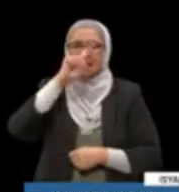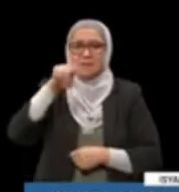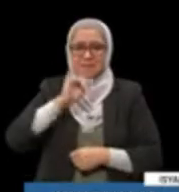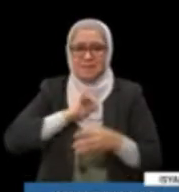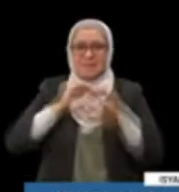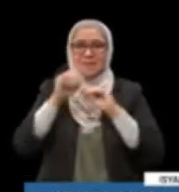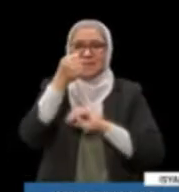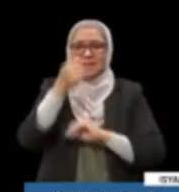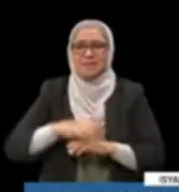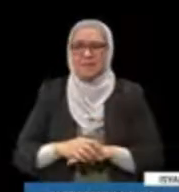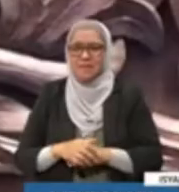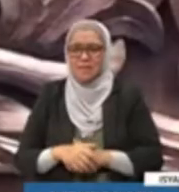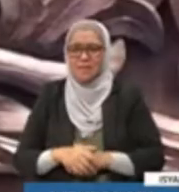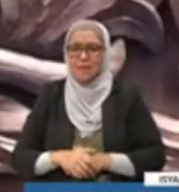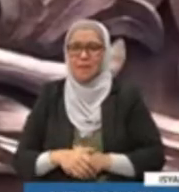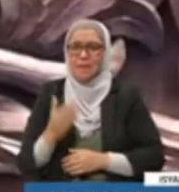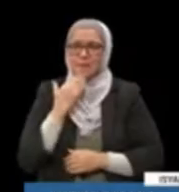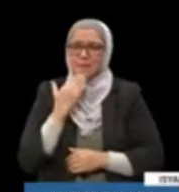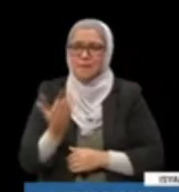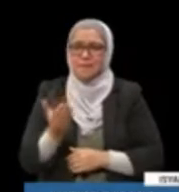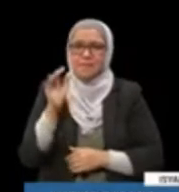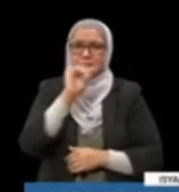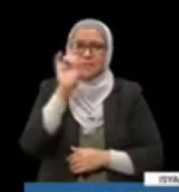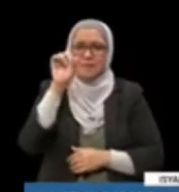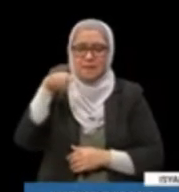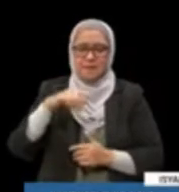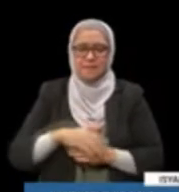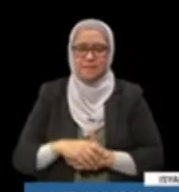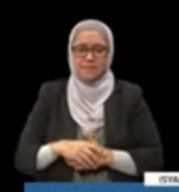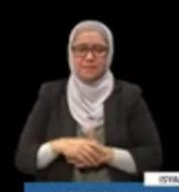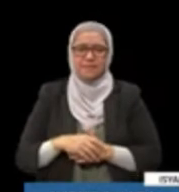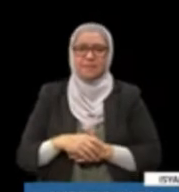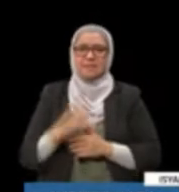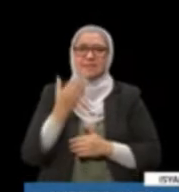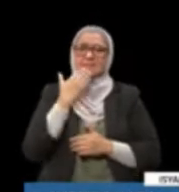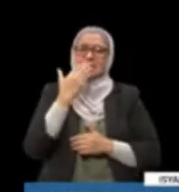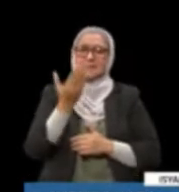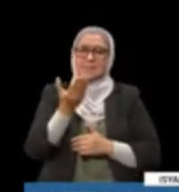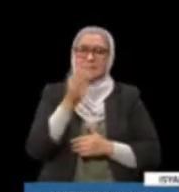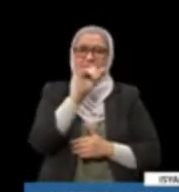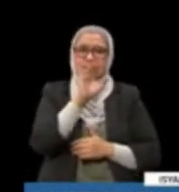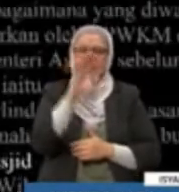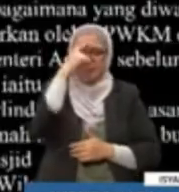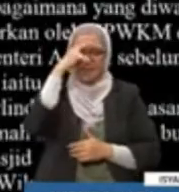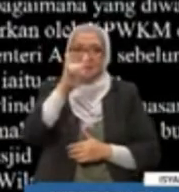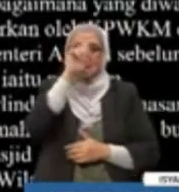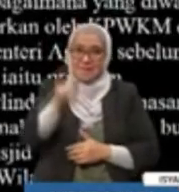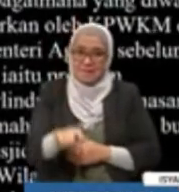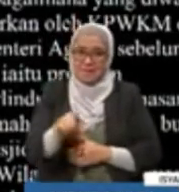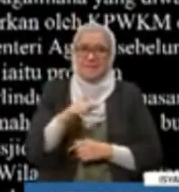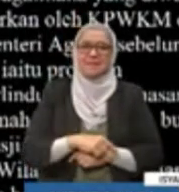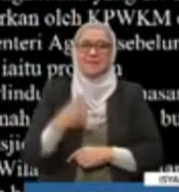Hai saya saya Nomor 10 terima kasih dan betul atuh Makasih ya format diatas soalnya